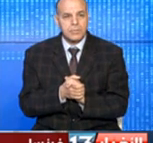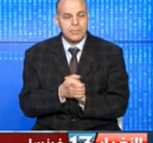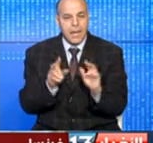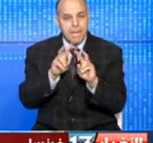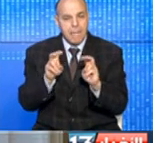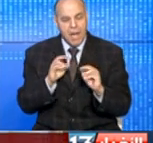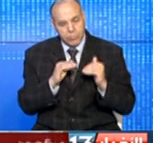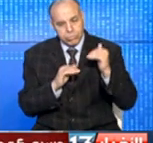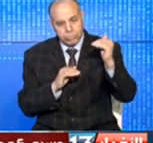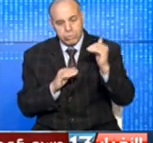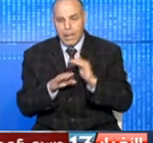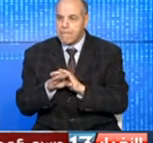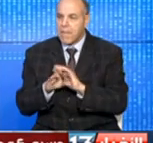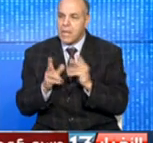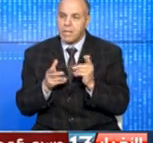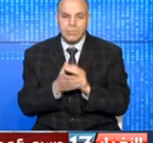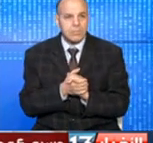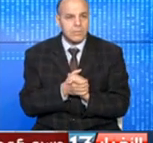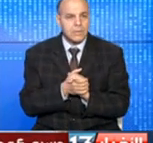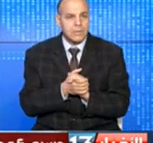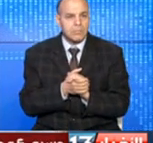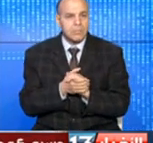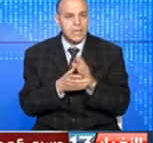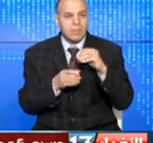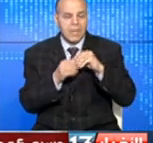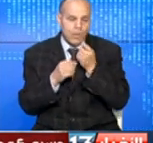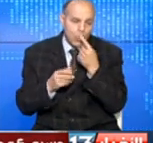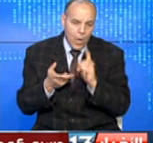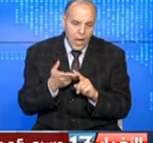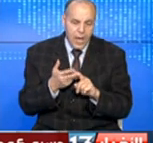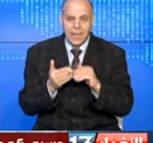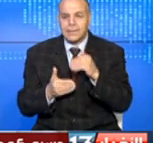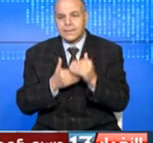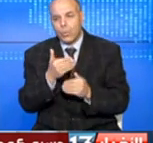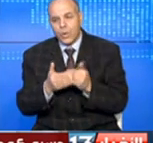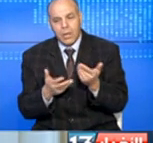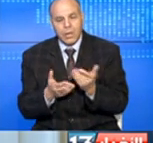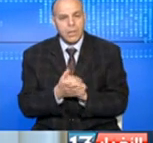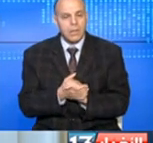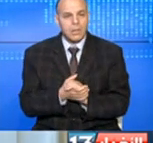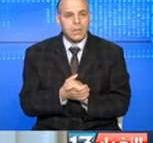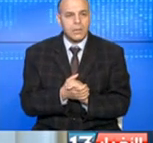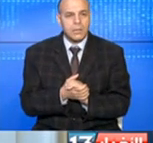الغوشيرش اي ديفلوبمون، في مجال الاندستري فارماسيوتيك، في تطوير